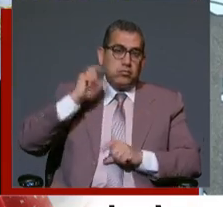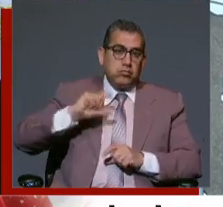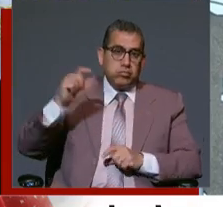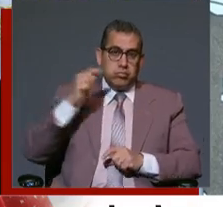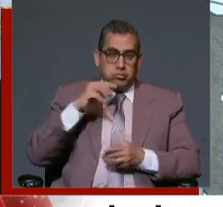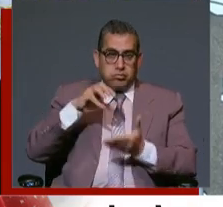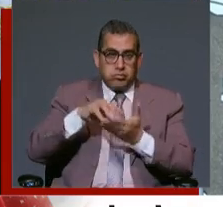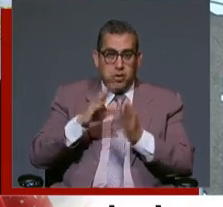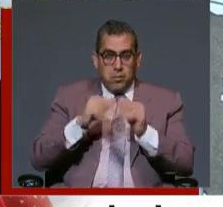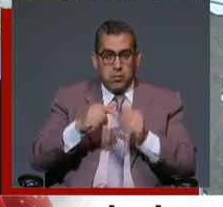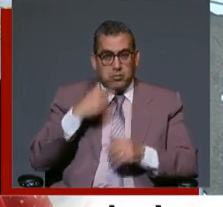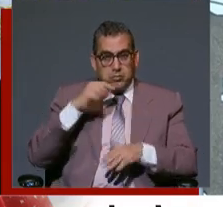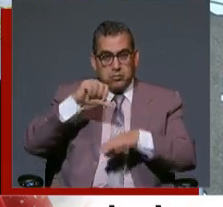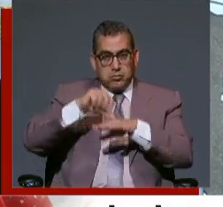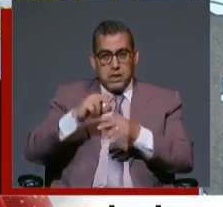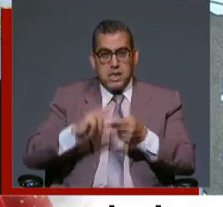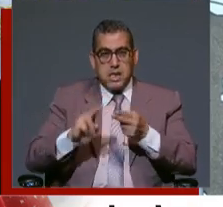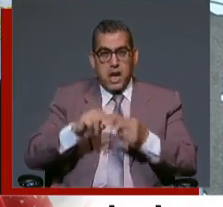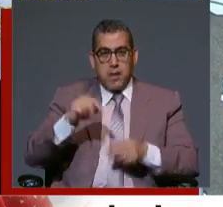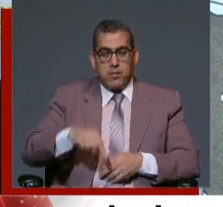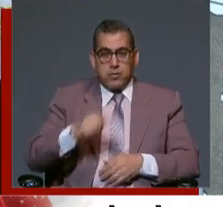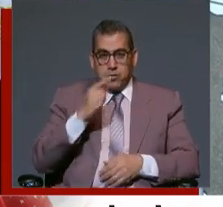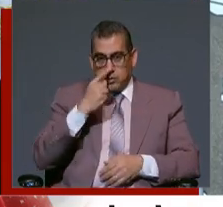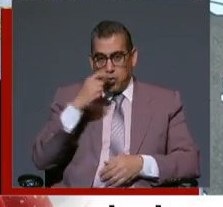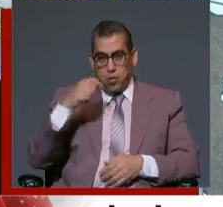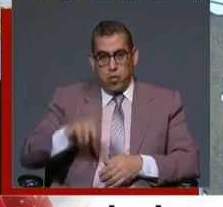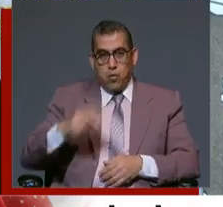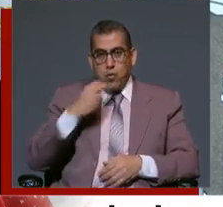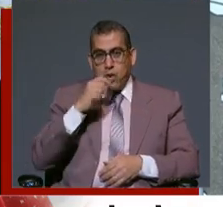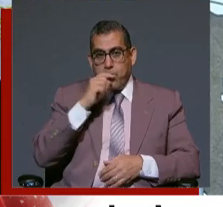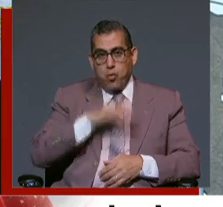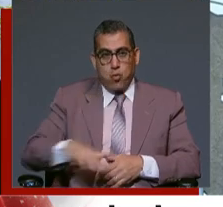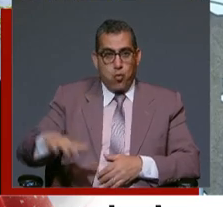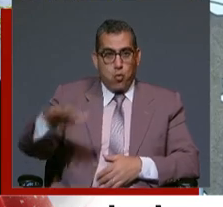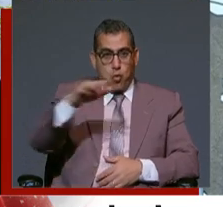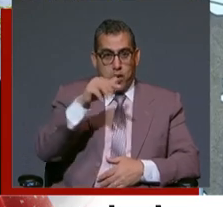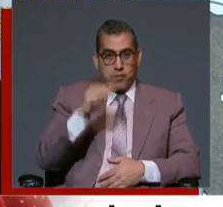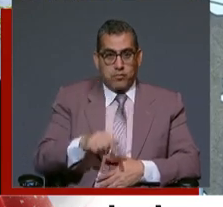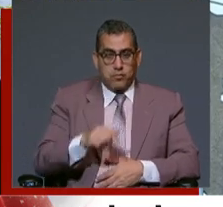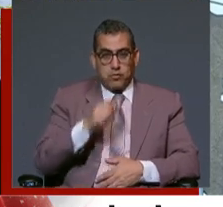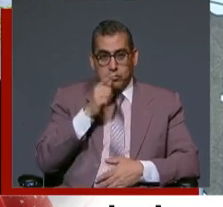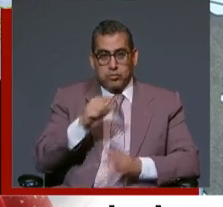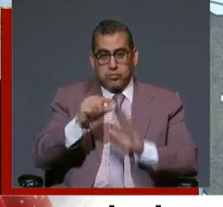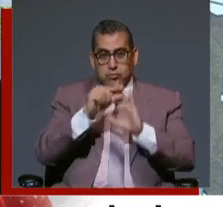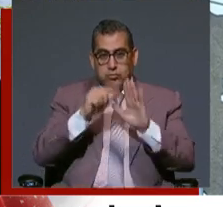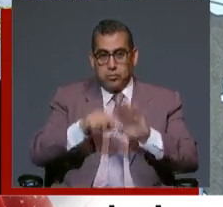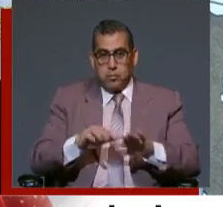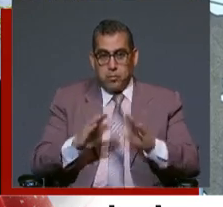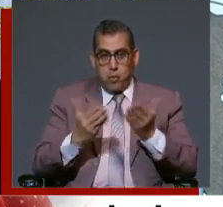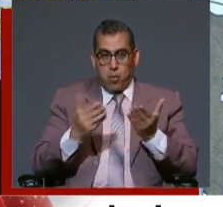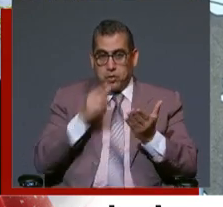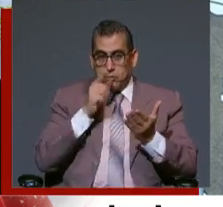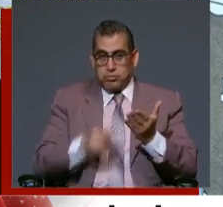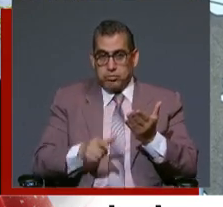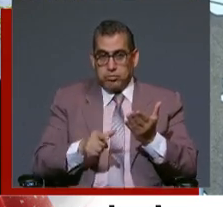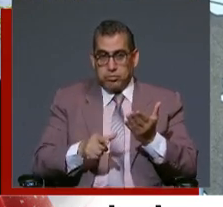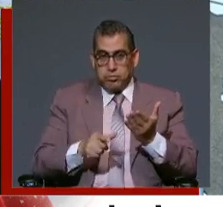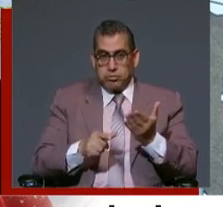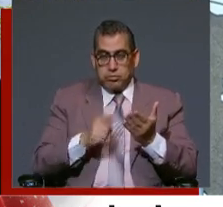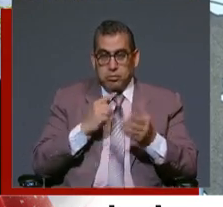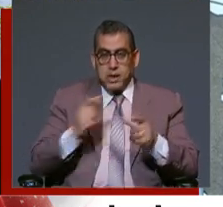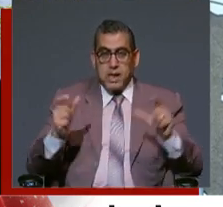اليونسكو كمدينة للسلام. أصحاب السعادة، سيداتي سادتي، إن موضوع هذا